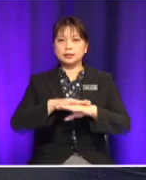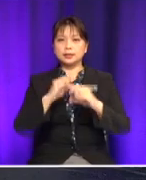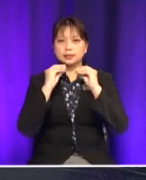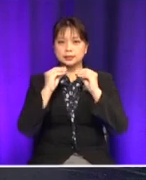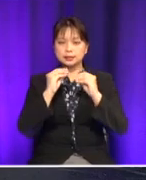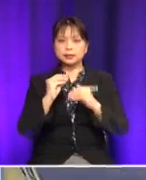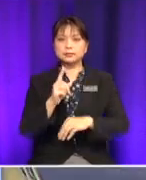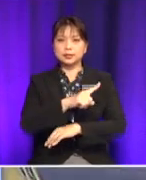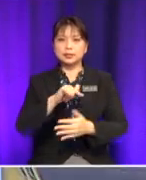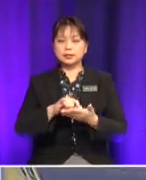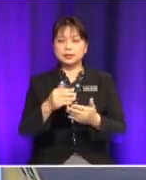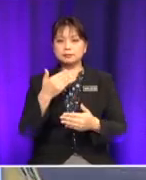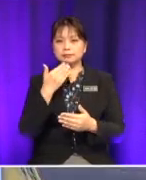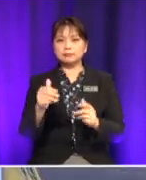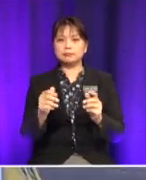kepada